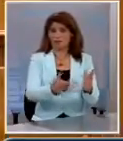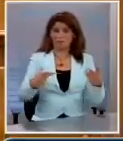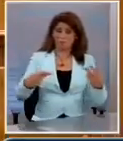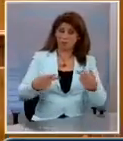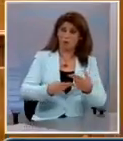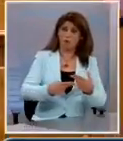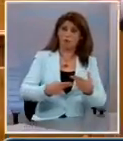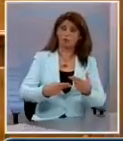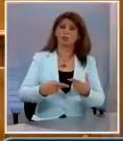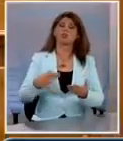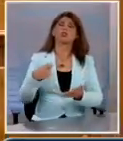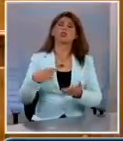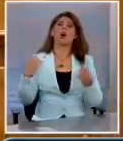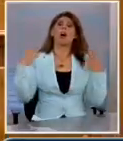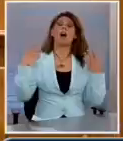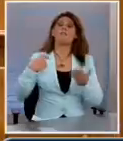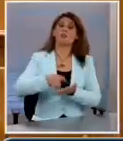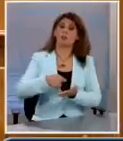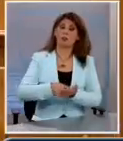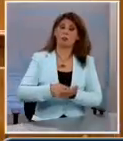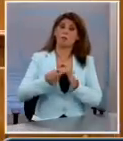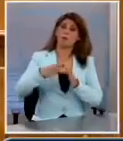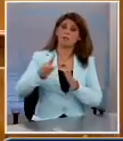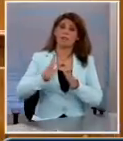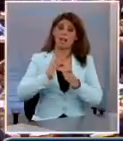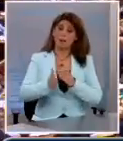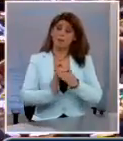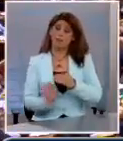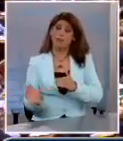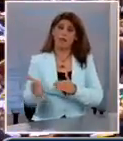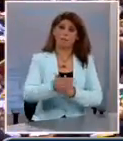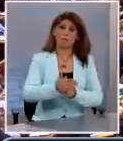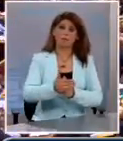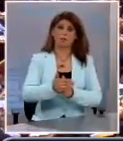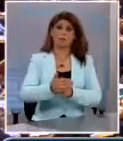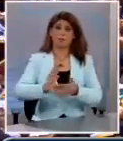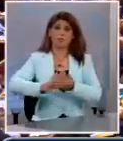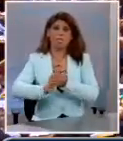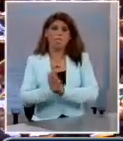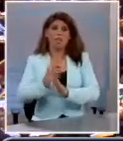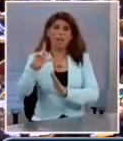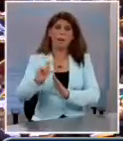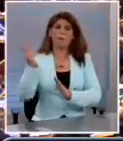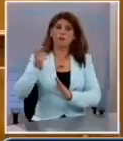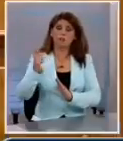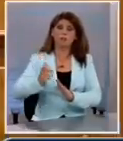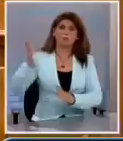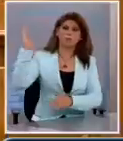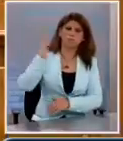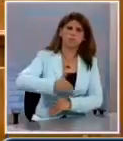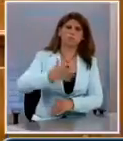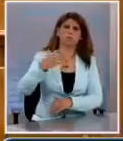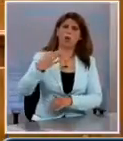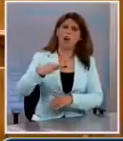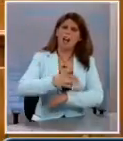αφορολόγητο, που αυξάνει άμεσους και έμεσους φόρους, που συντρίβει τους χαμηλοσταξιούχους, που πλήττει τους πιο αδύναμους